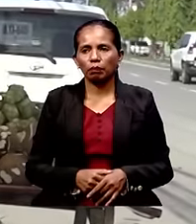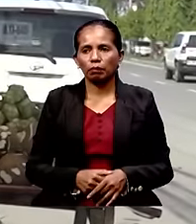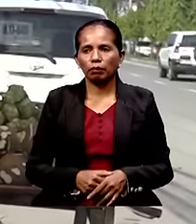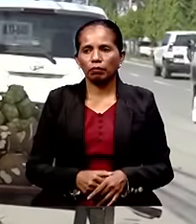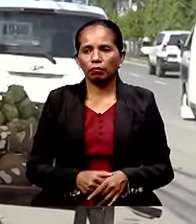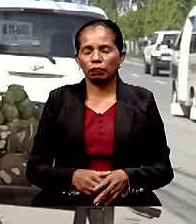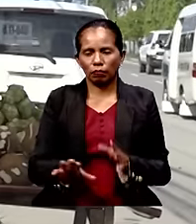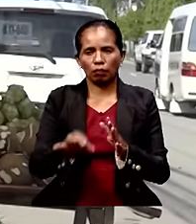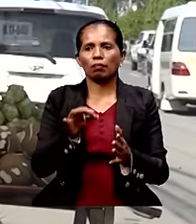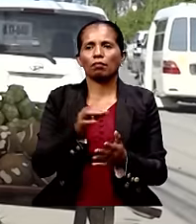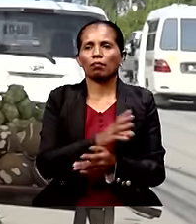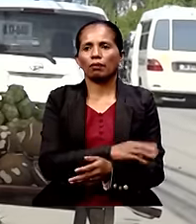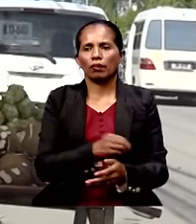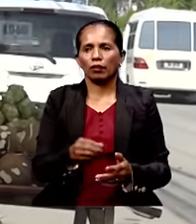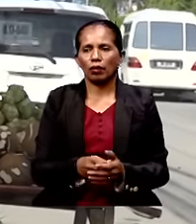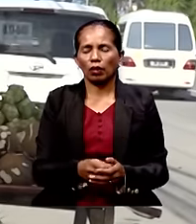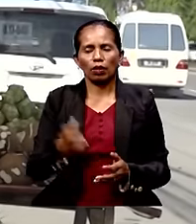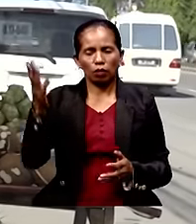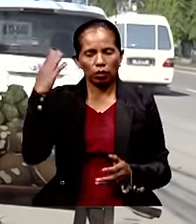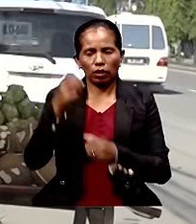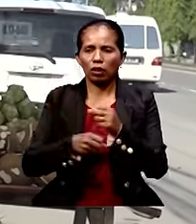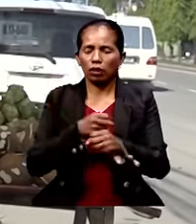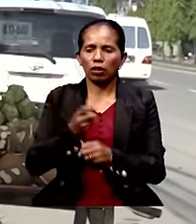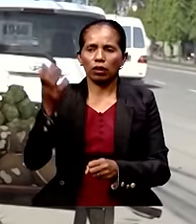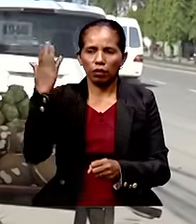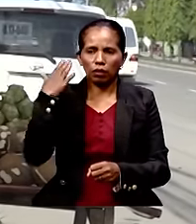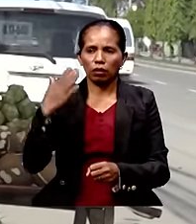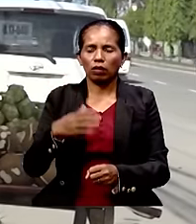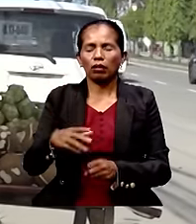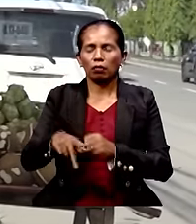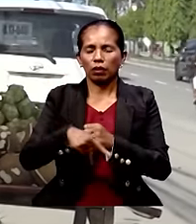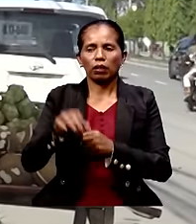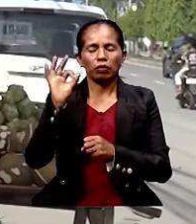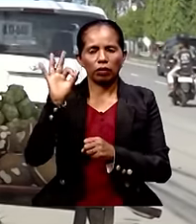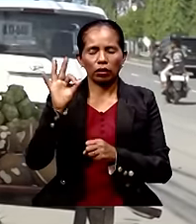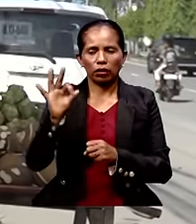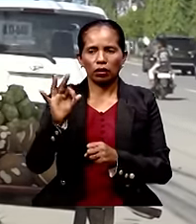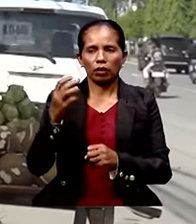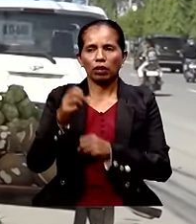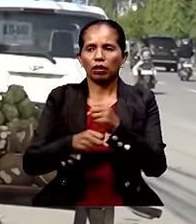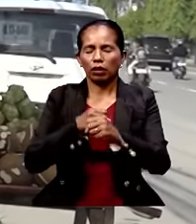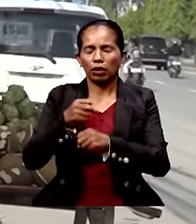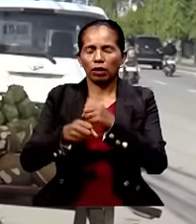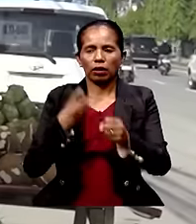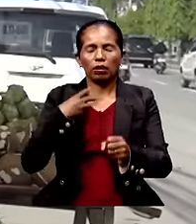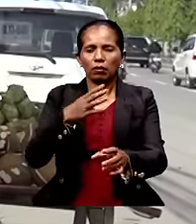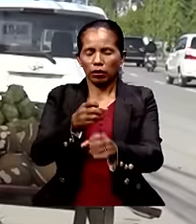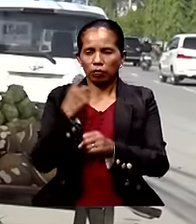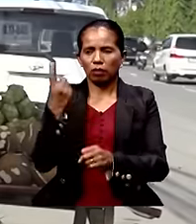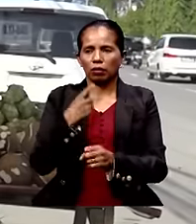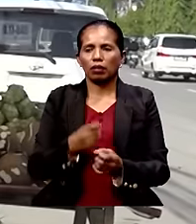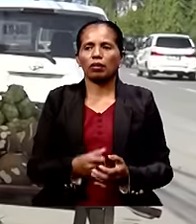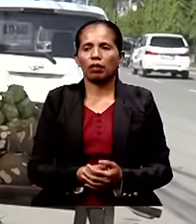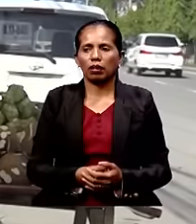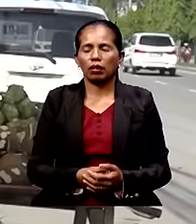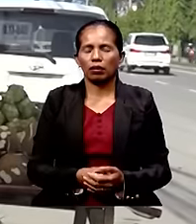hetan dulu, tambah be nenek uluk tina uluk kan be perteli ukun ne kan am tintinan am simu nafati. Agor hahan